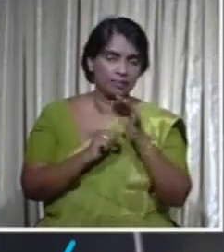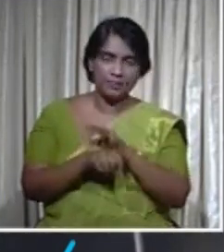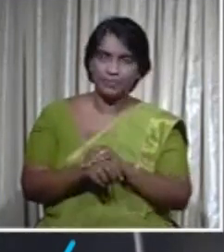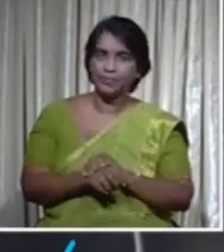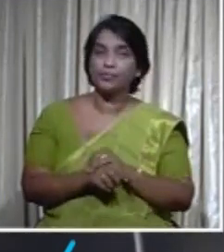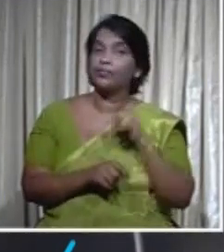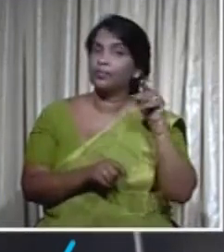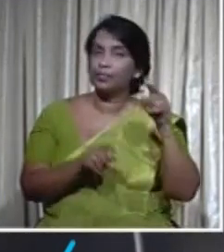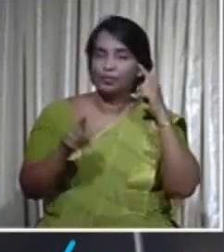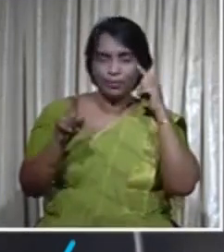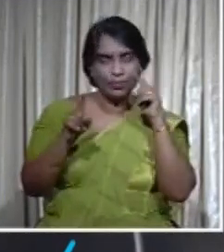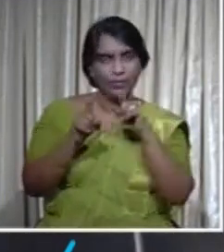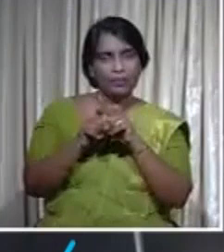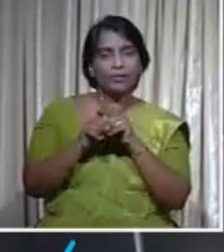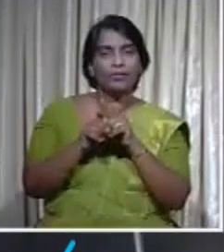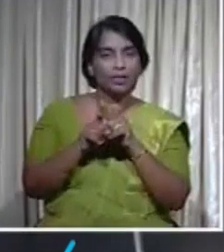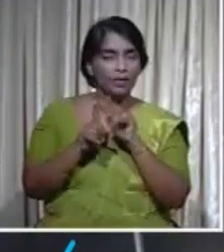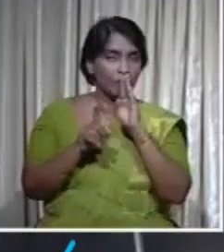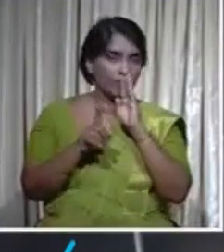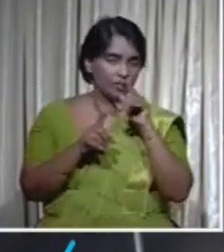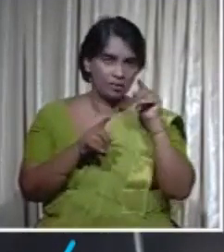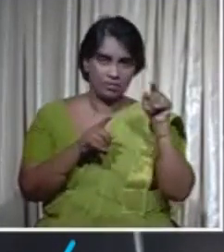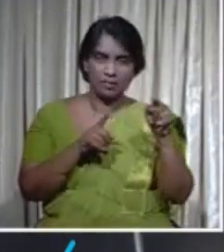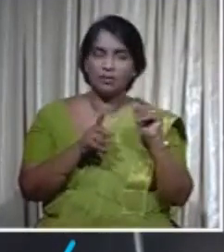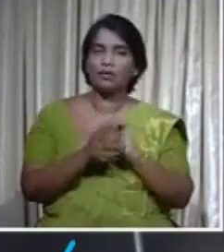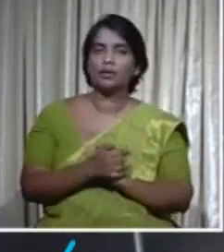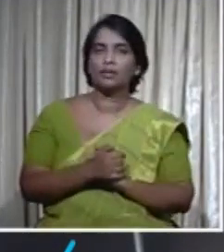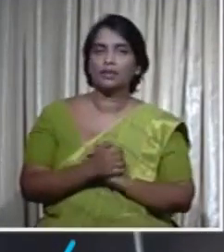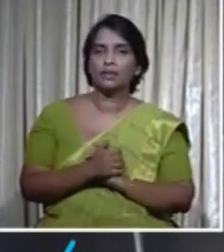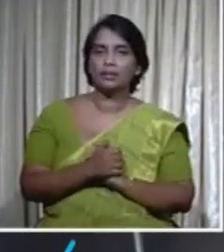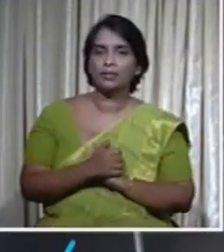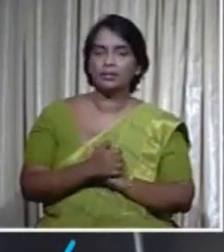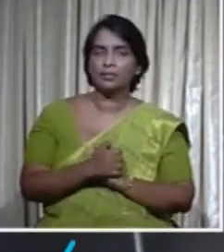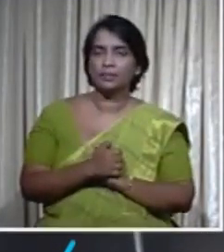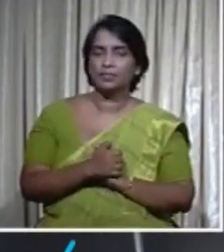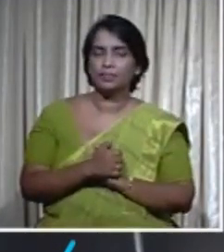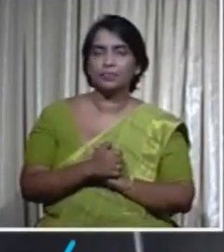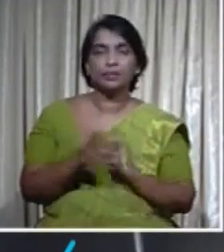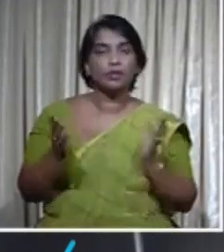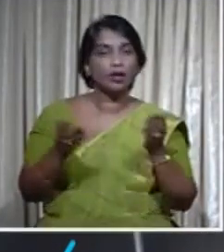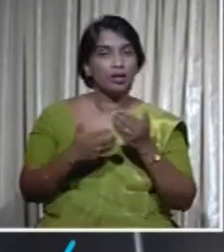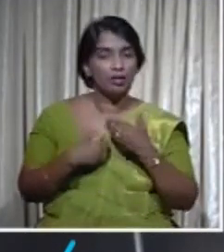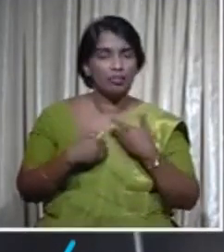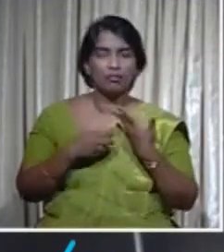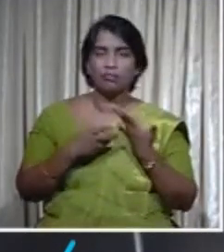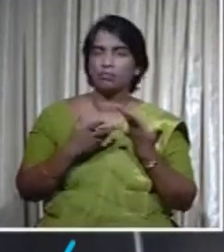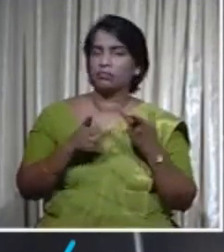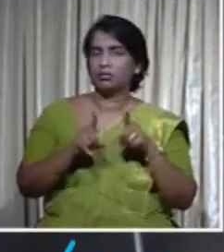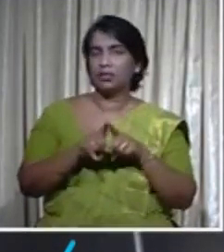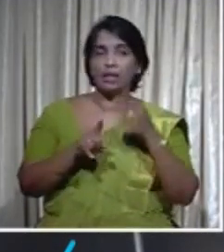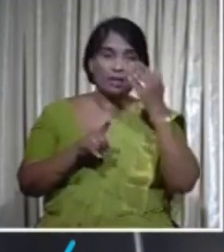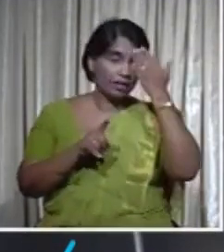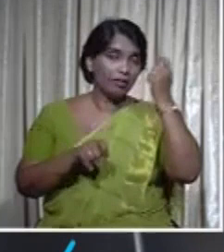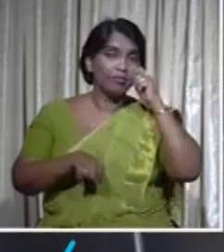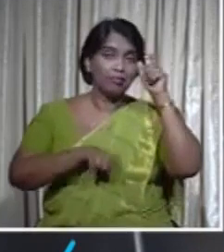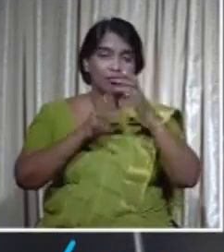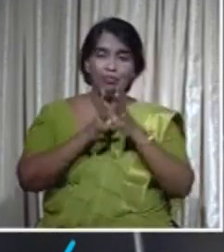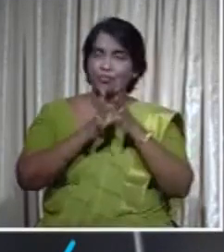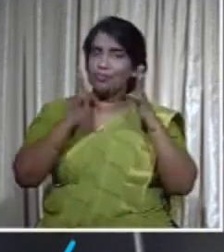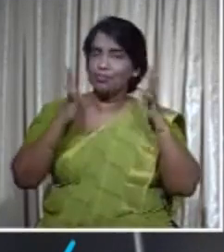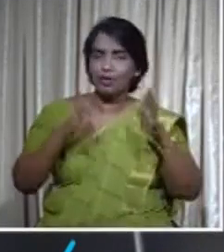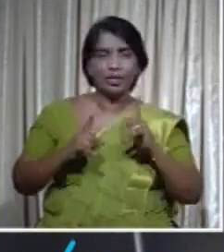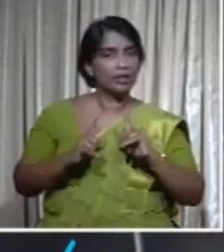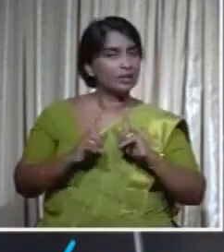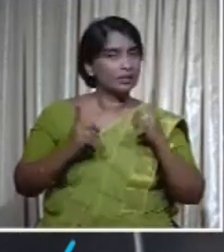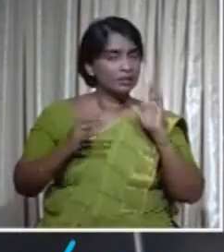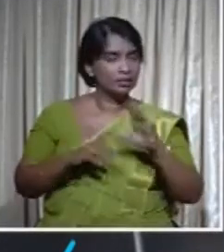நடைமுறைப்படுத்துவதற்காக உங்களுடைய எங்களுடைய பரம்பலை தமிழ் மக்கள் கூடுதலாக வாழுகின்ற அந்த பரம்பலை